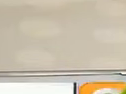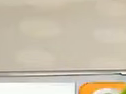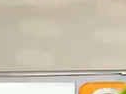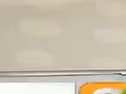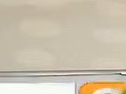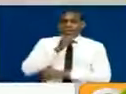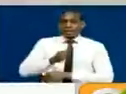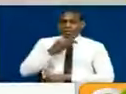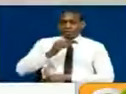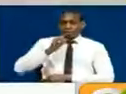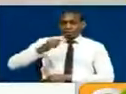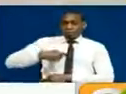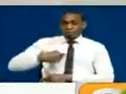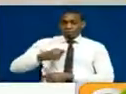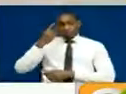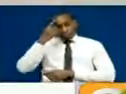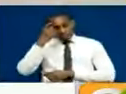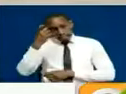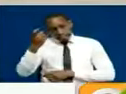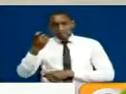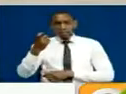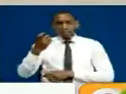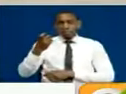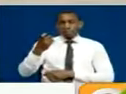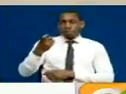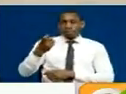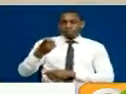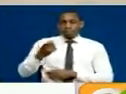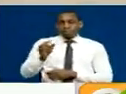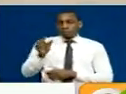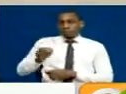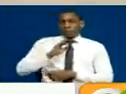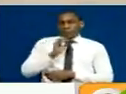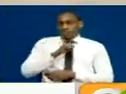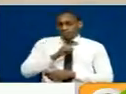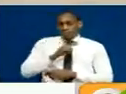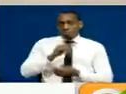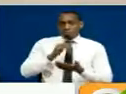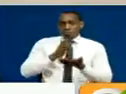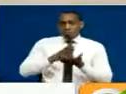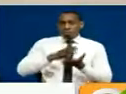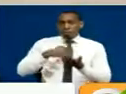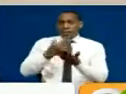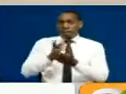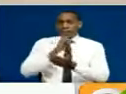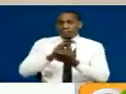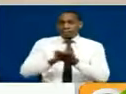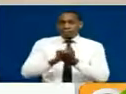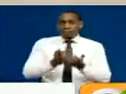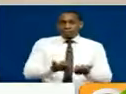Siku moja babu yangu alinambia aliota kuna mzimu au mfu ndio punde amefika ndani ya